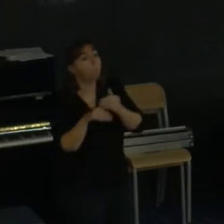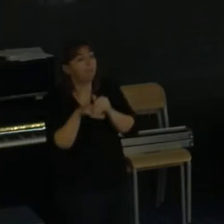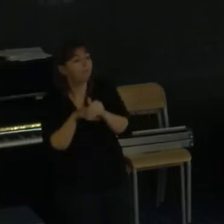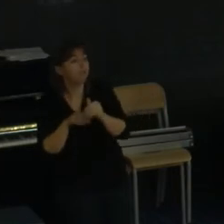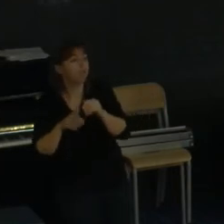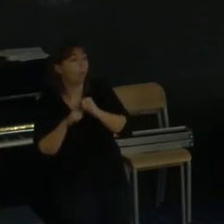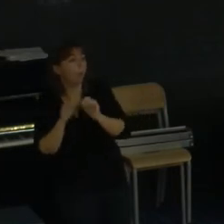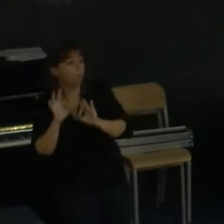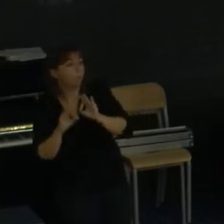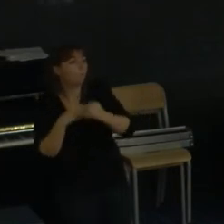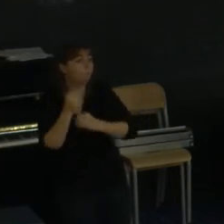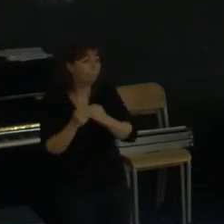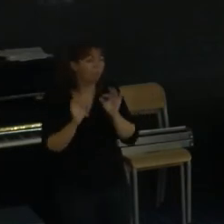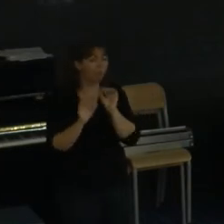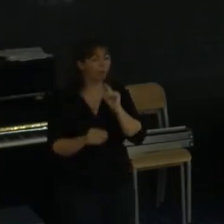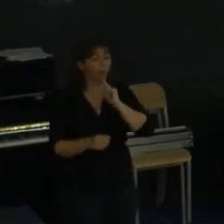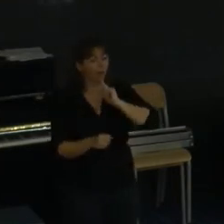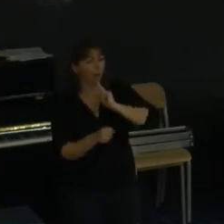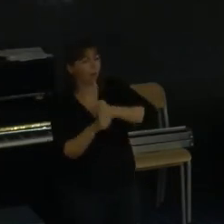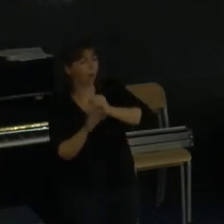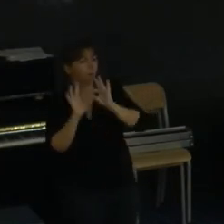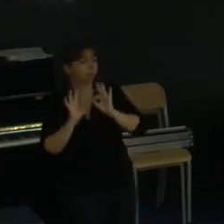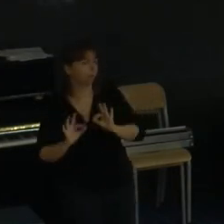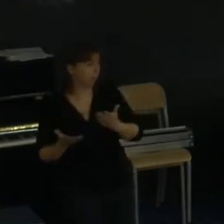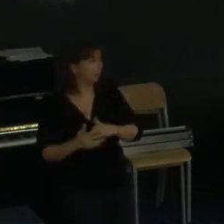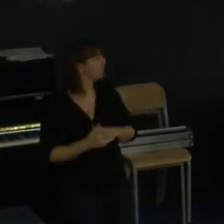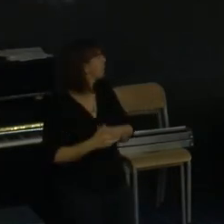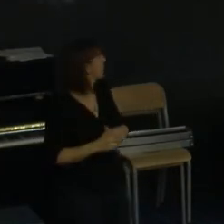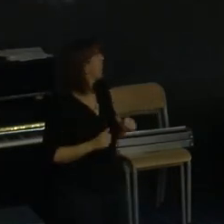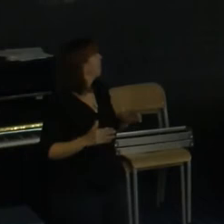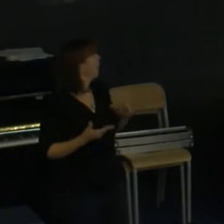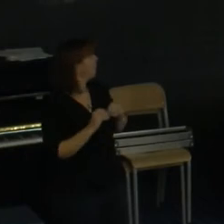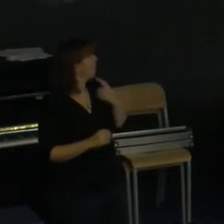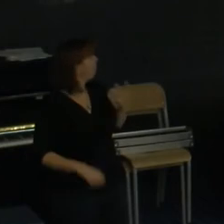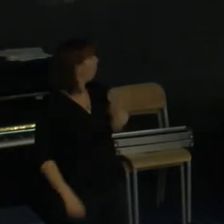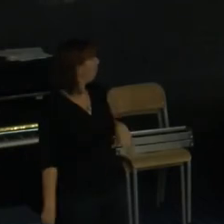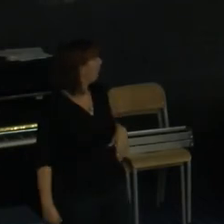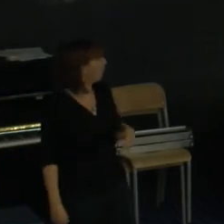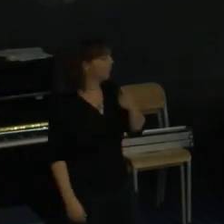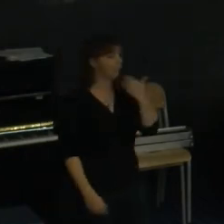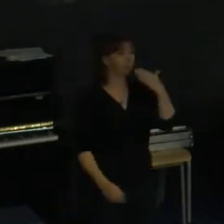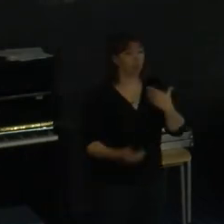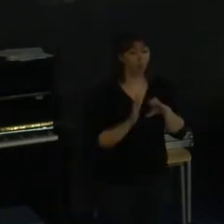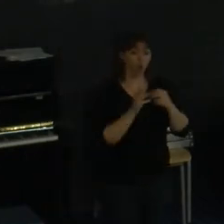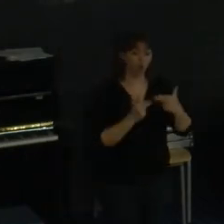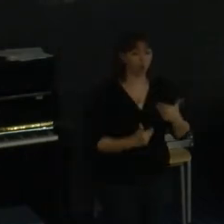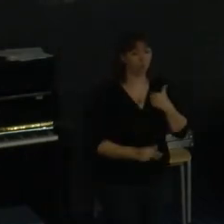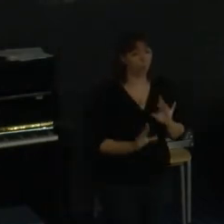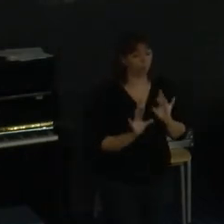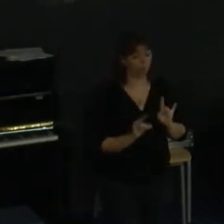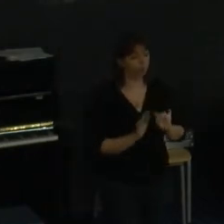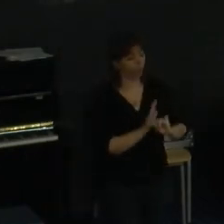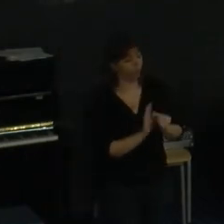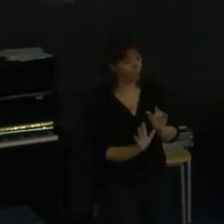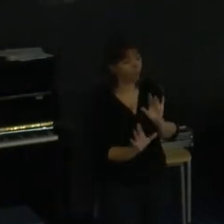mal de choses, la ligne de commande, etc. Mais il y a un gros problème. Premièrement, ben, on doit modifier son code. C'est un peu ennuyant, hein.